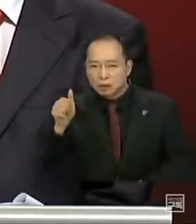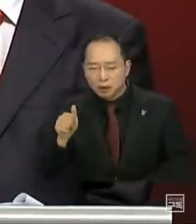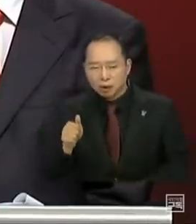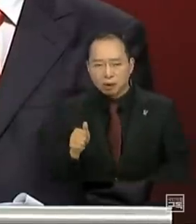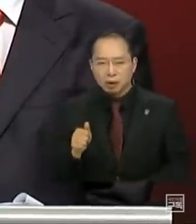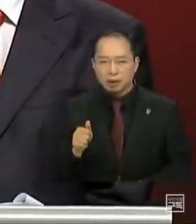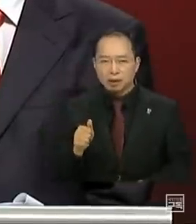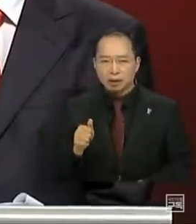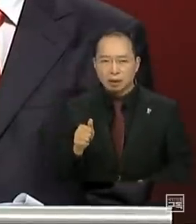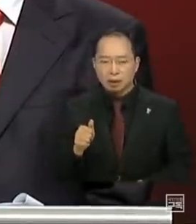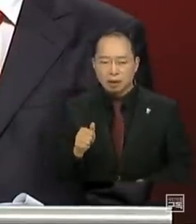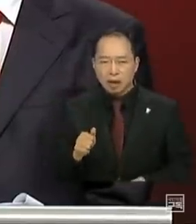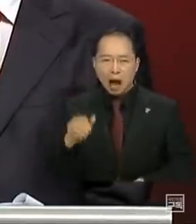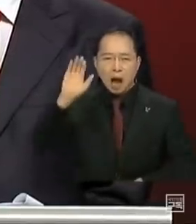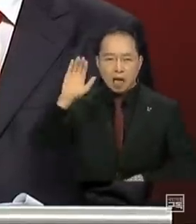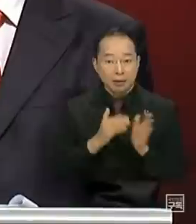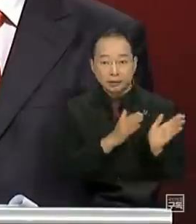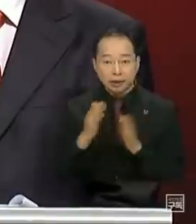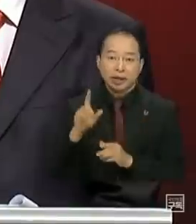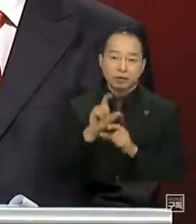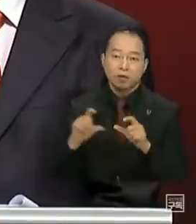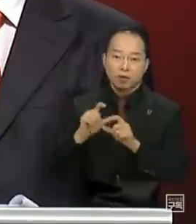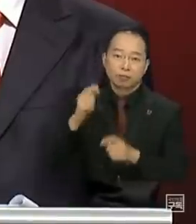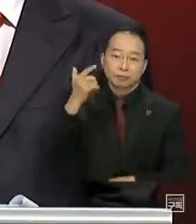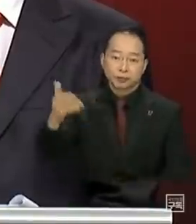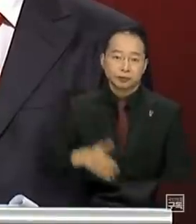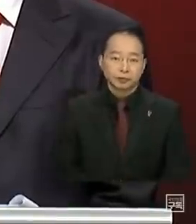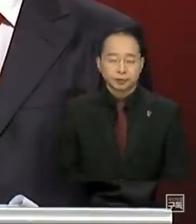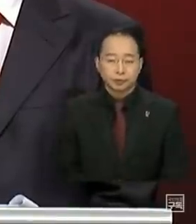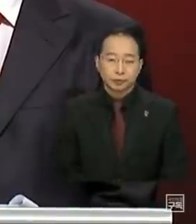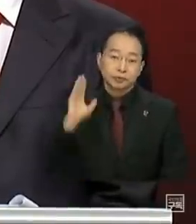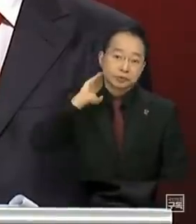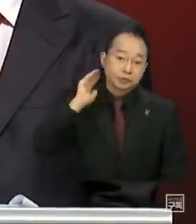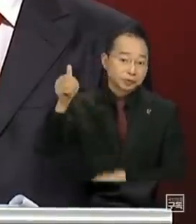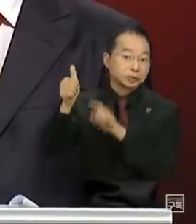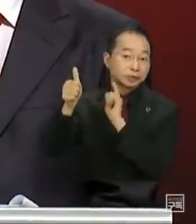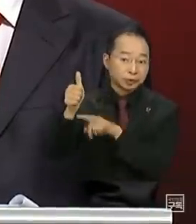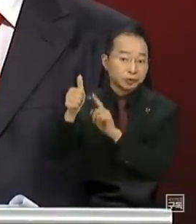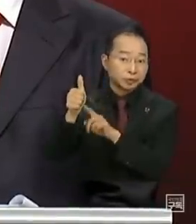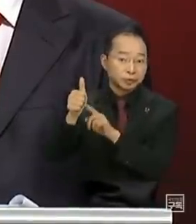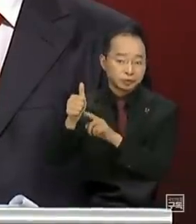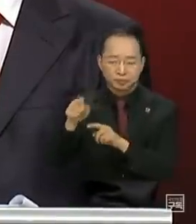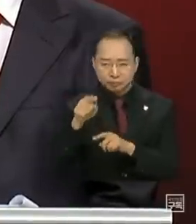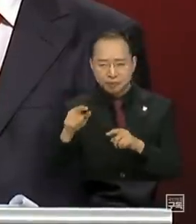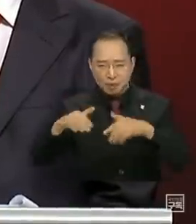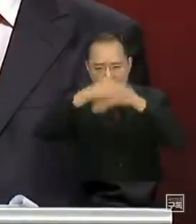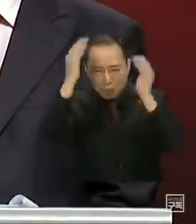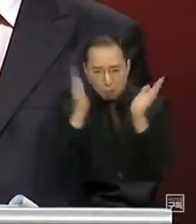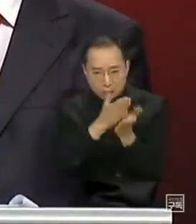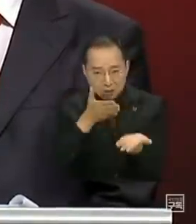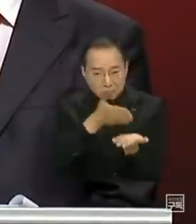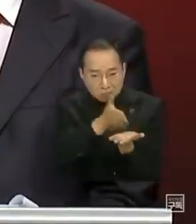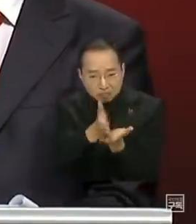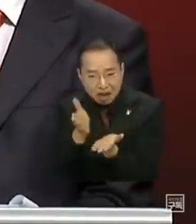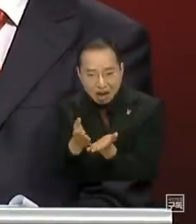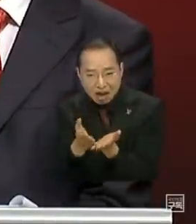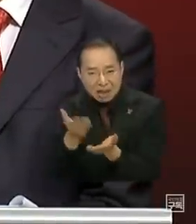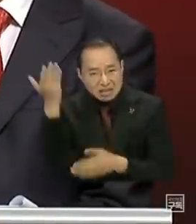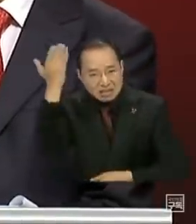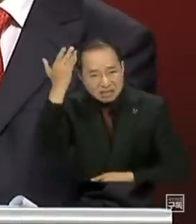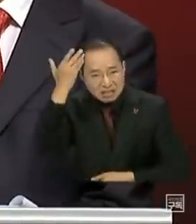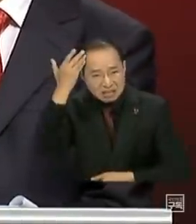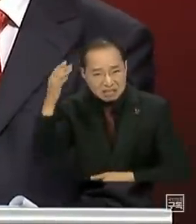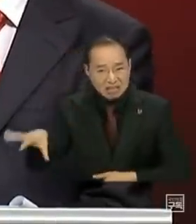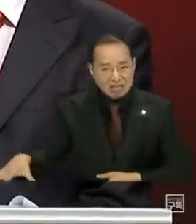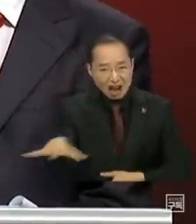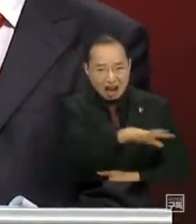좀 그게 있더라고요. 자 넘어가겠습니다. 예. 대통령이 그 분야의 모든 분야의 지식을